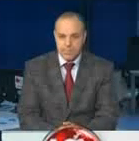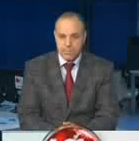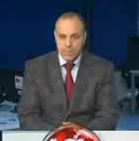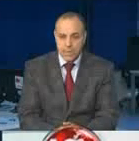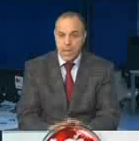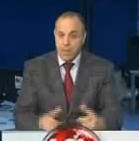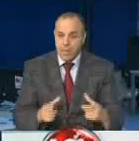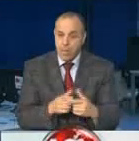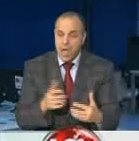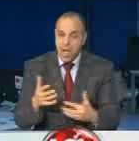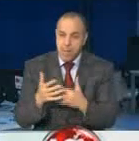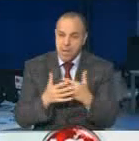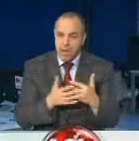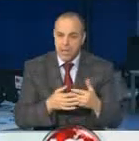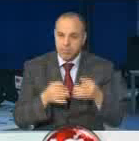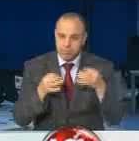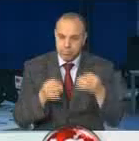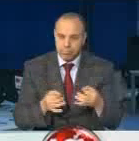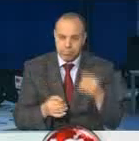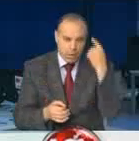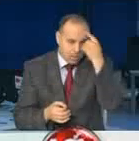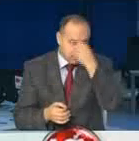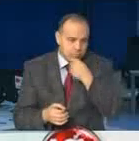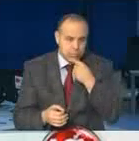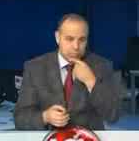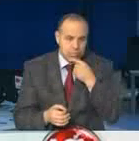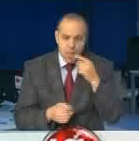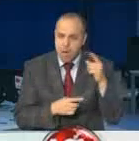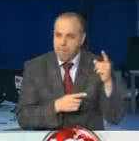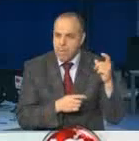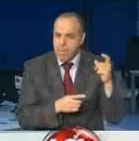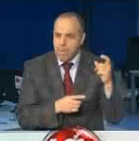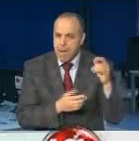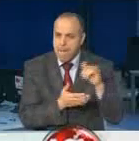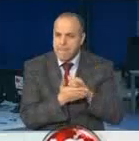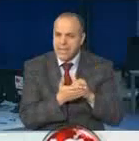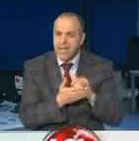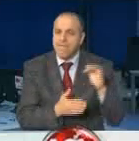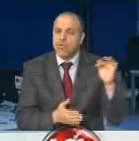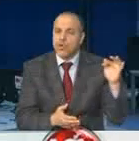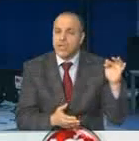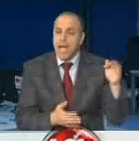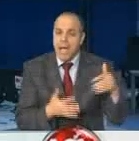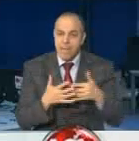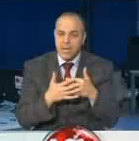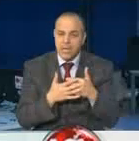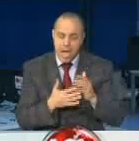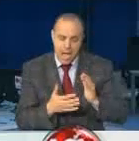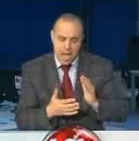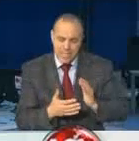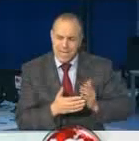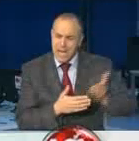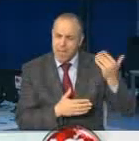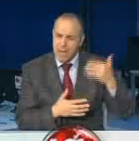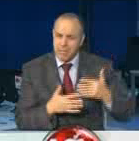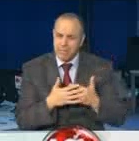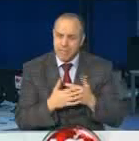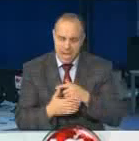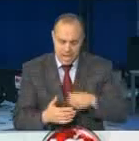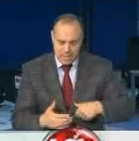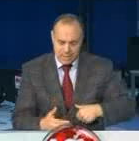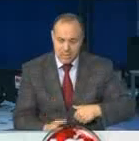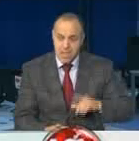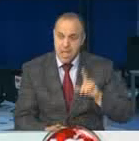تمكنت السلطات الأمريكية من تحديد هوية المشتبه به في حادث إطلاق النار في مطار فلوريدا، وهو جندي أمريكي سابق في الحرس